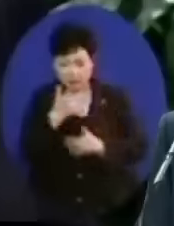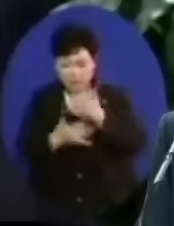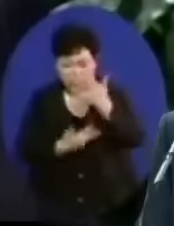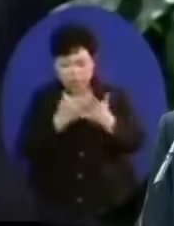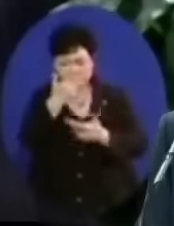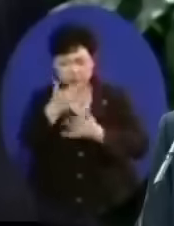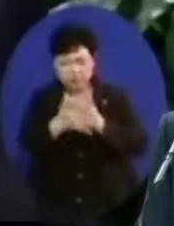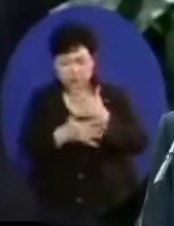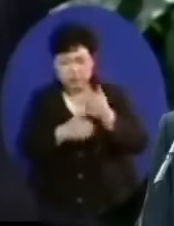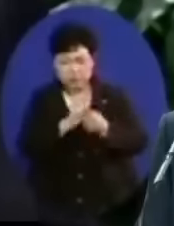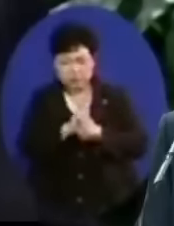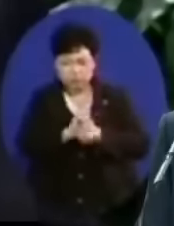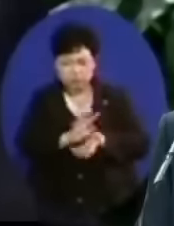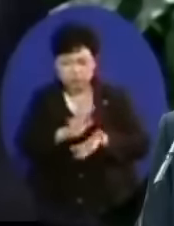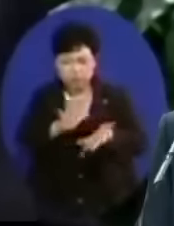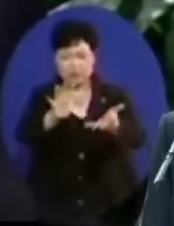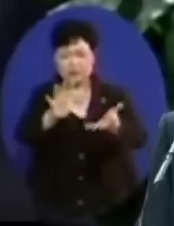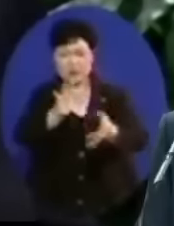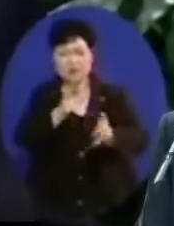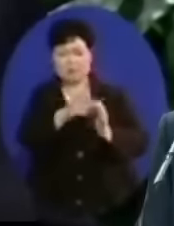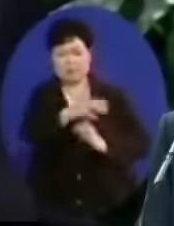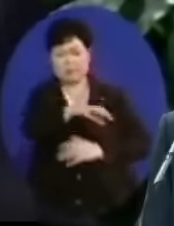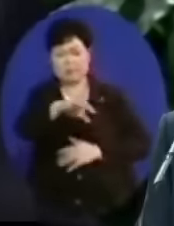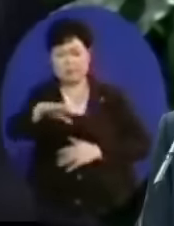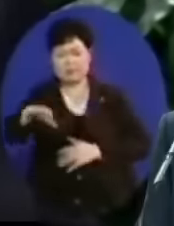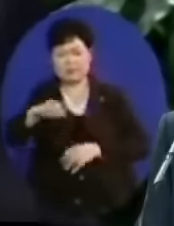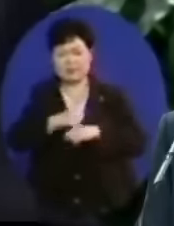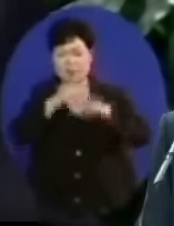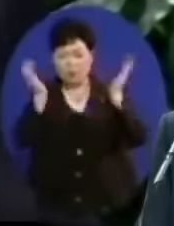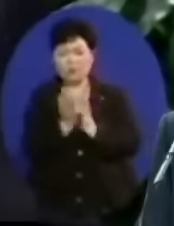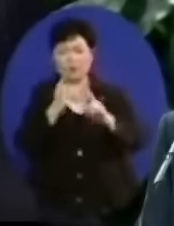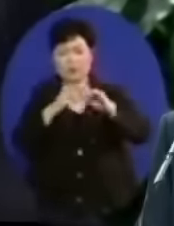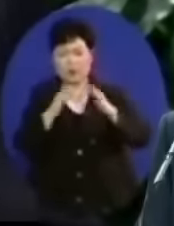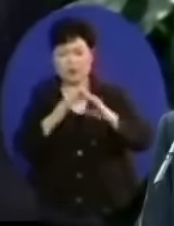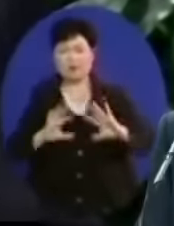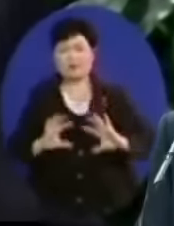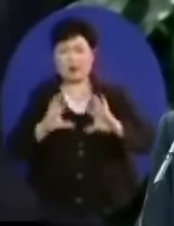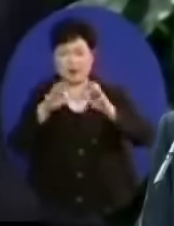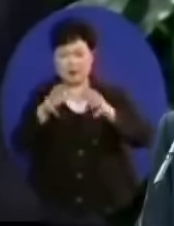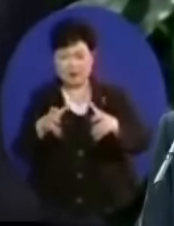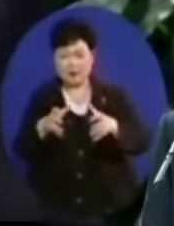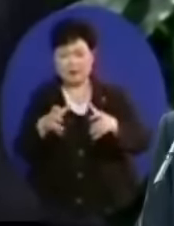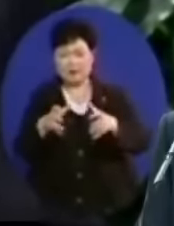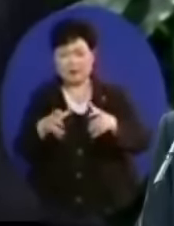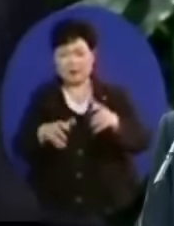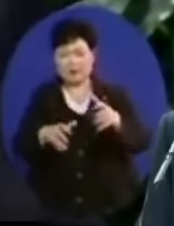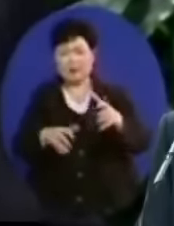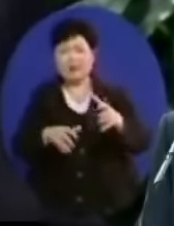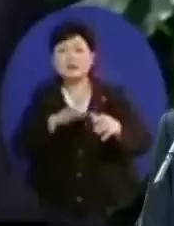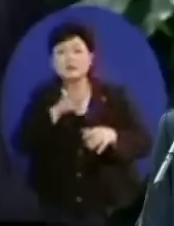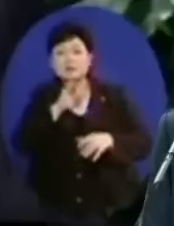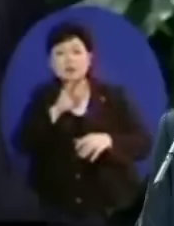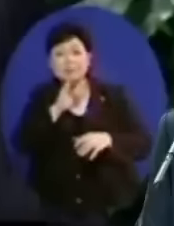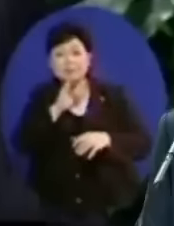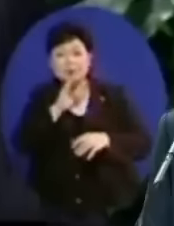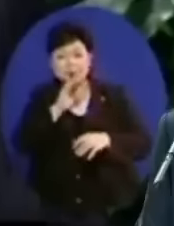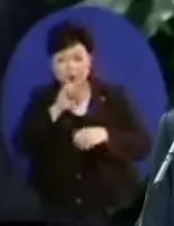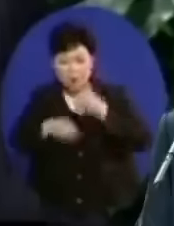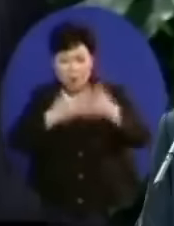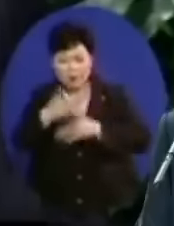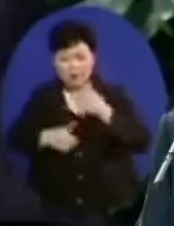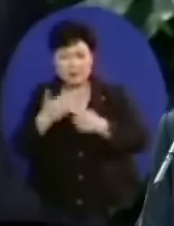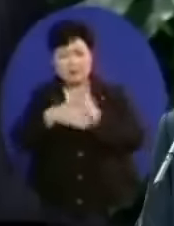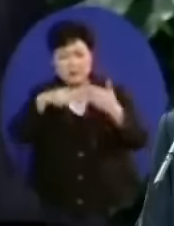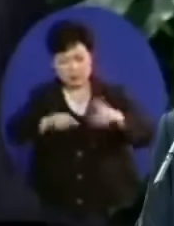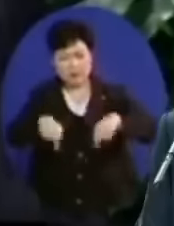이웃으로 번져나가서 온 교회, 온 나라가 회개할 수 있는 은혜 속에 들어간다는